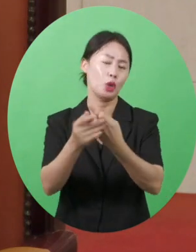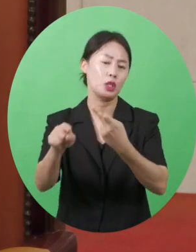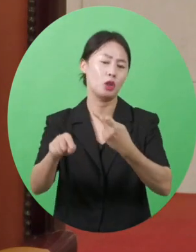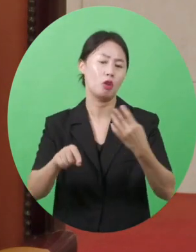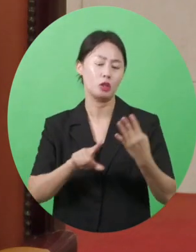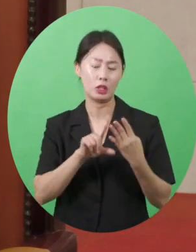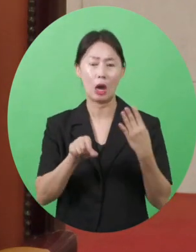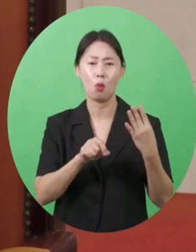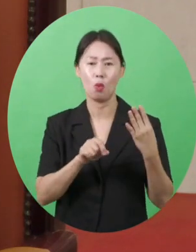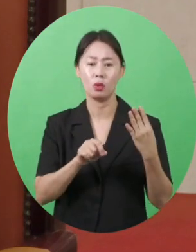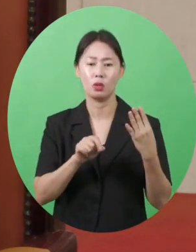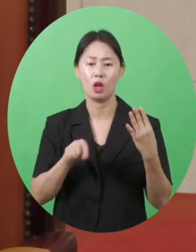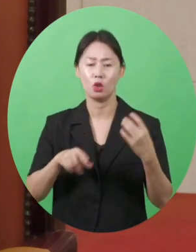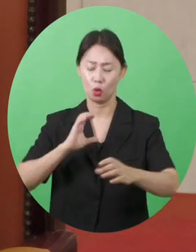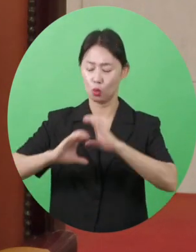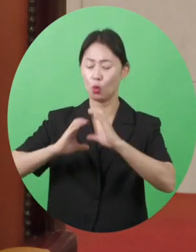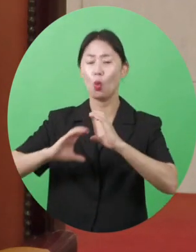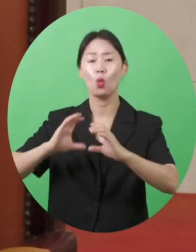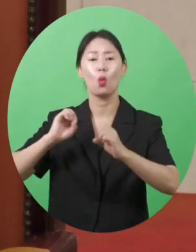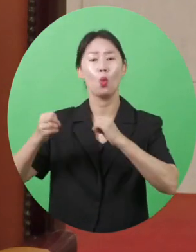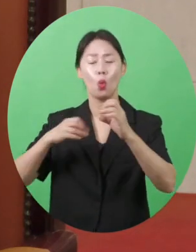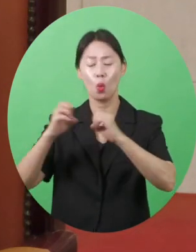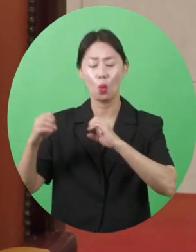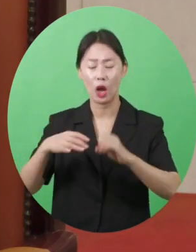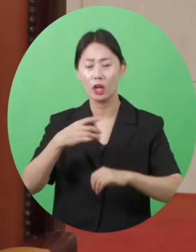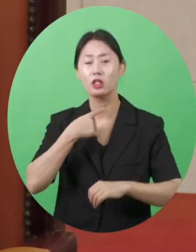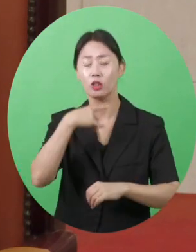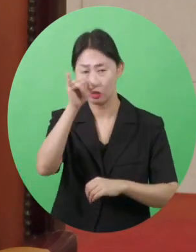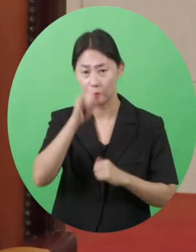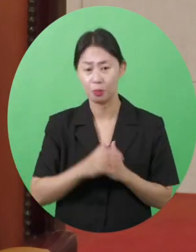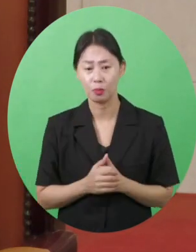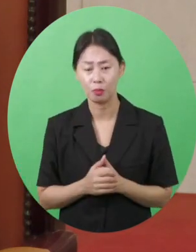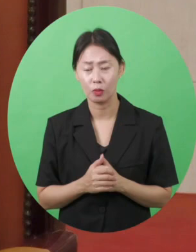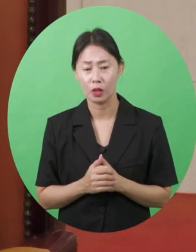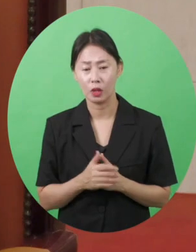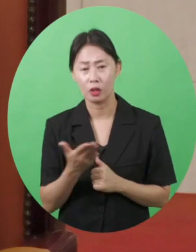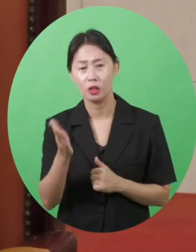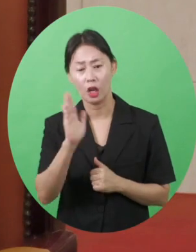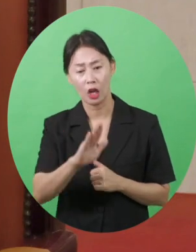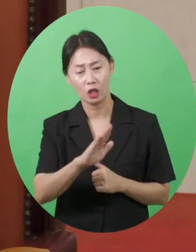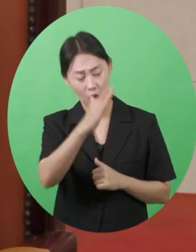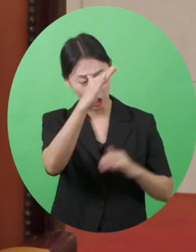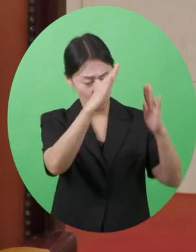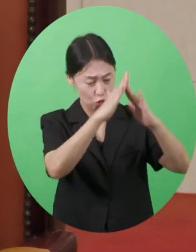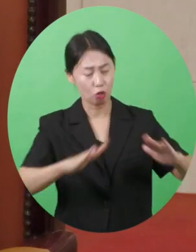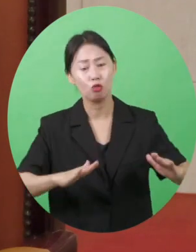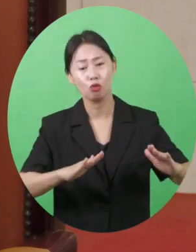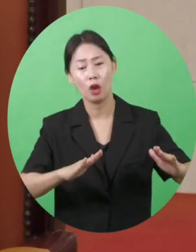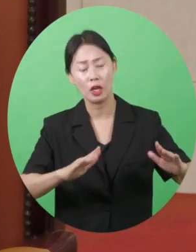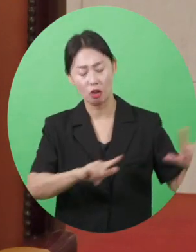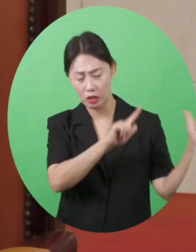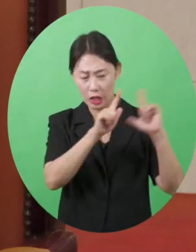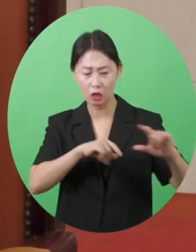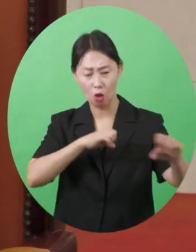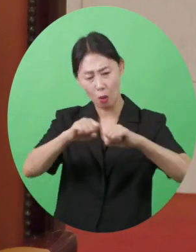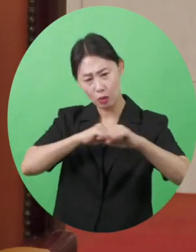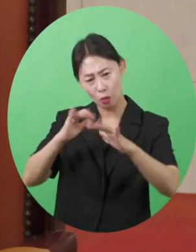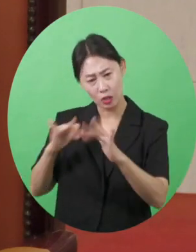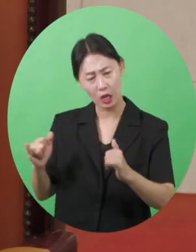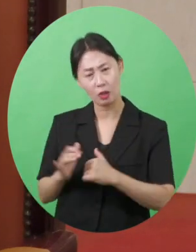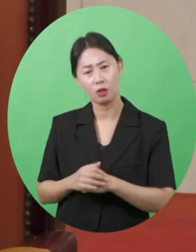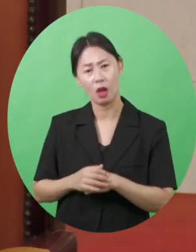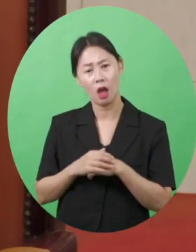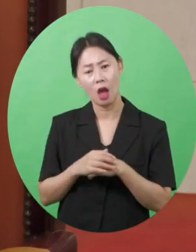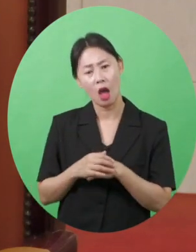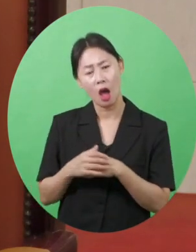달에 이와 같은 유사한 토론회가 있었습니다. 그 토론회 진행되고 나서 전주에 사는 한 장애인 활동가님이 학대